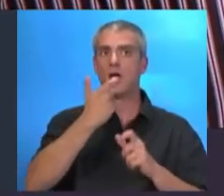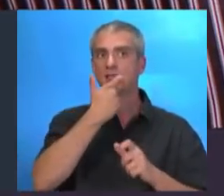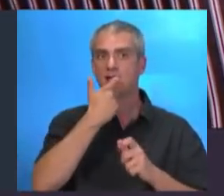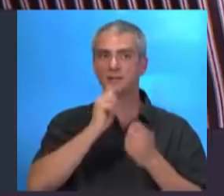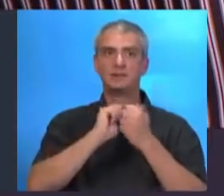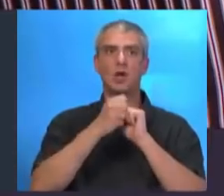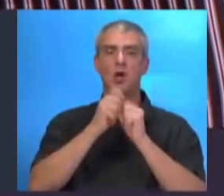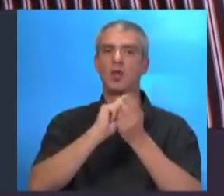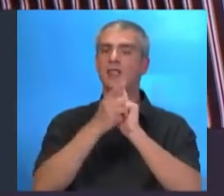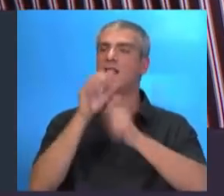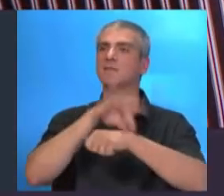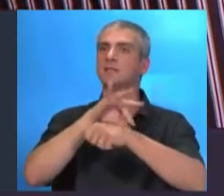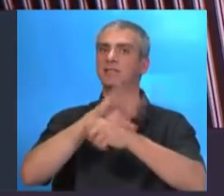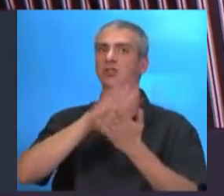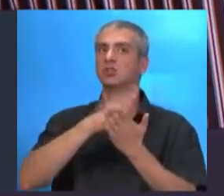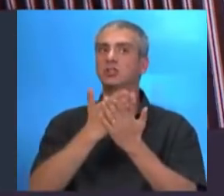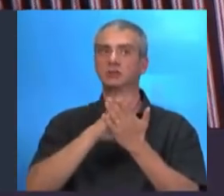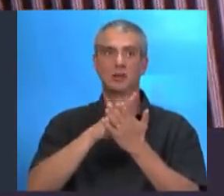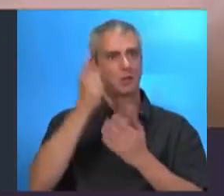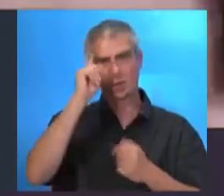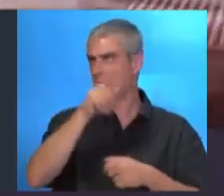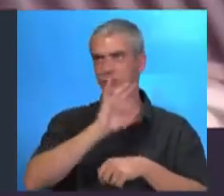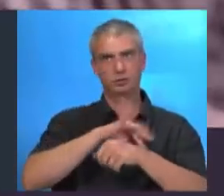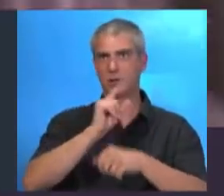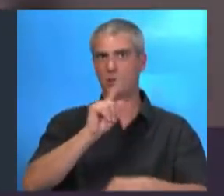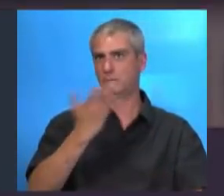בשר, שניצלים, אתה לא יודע שזה לא בשר.